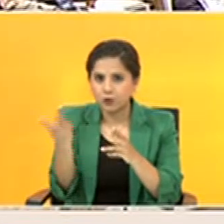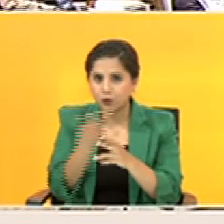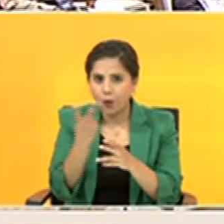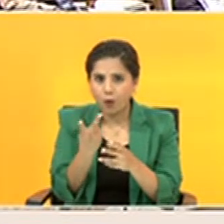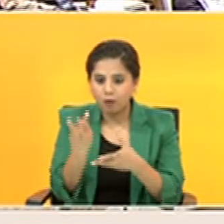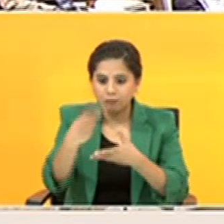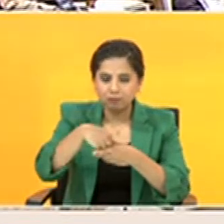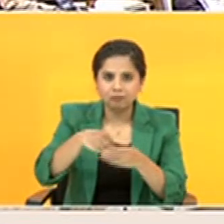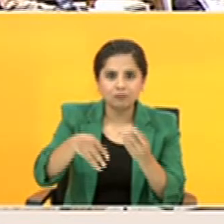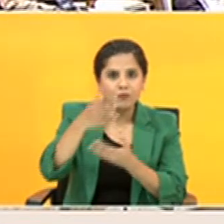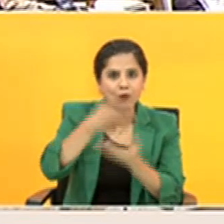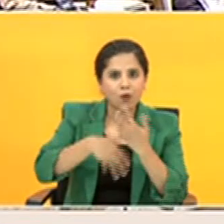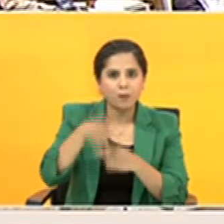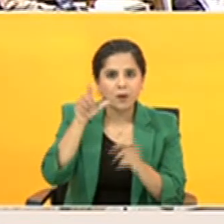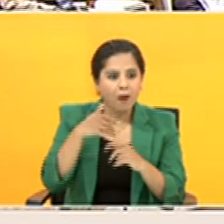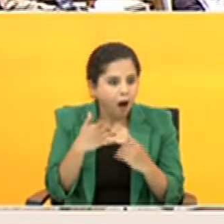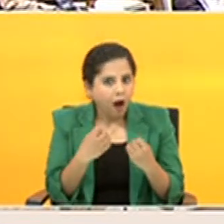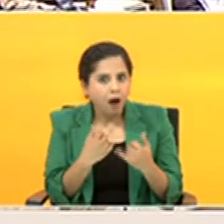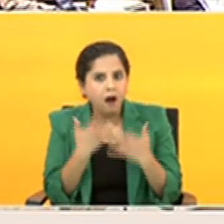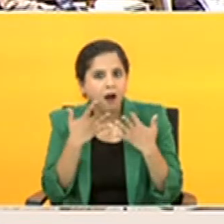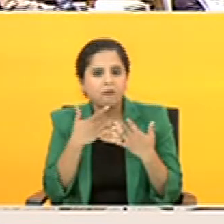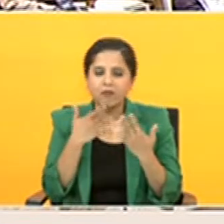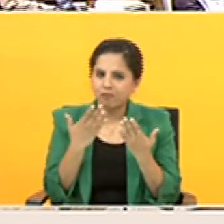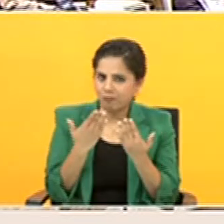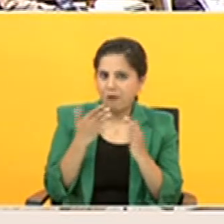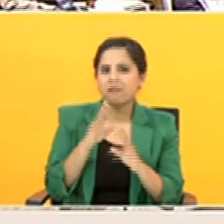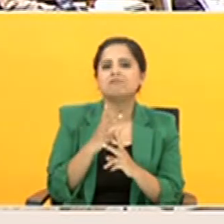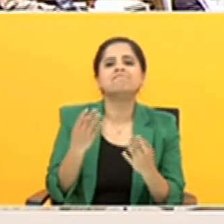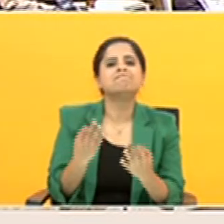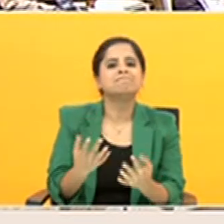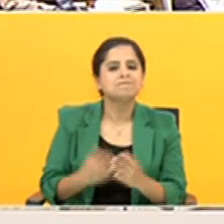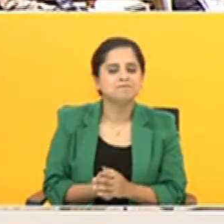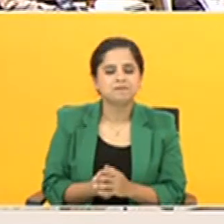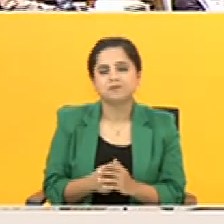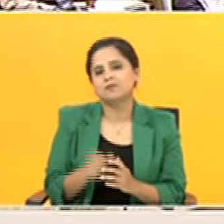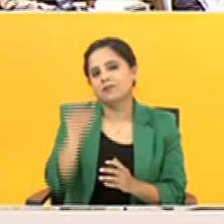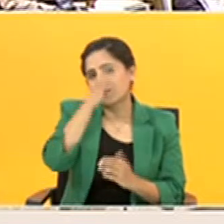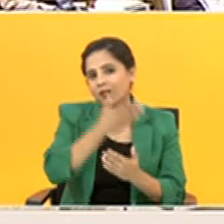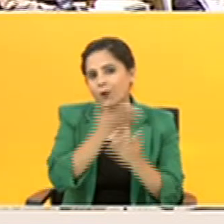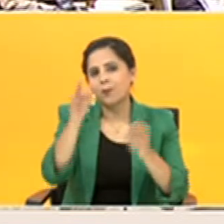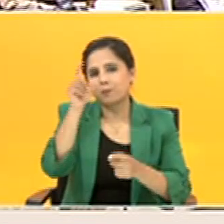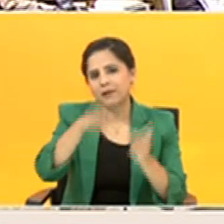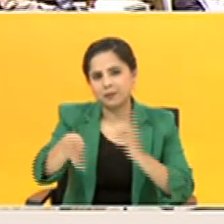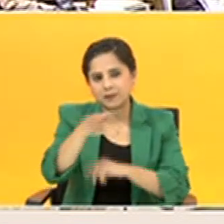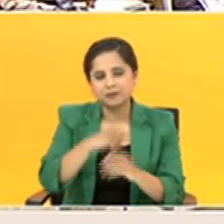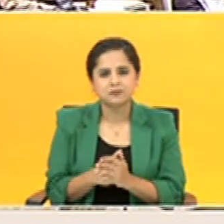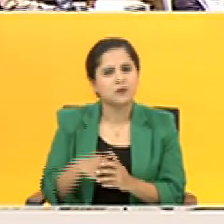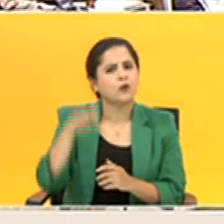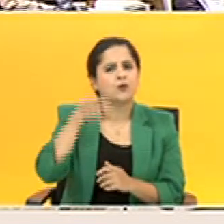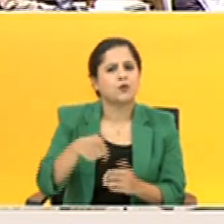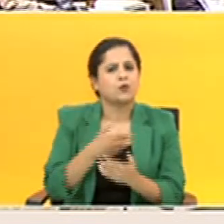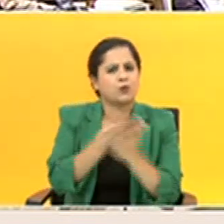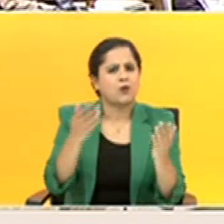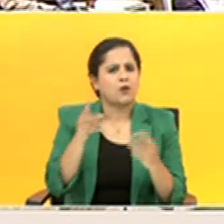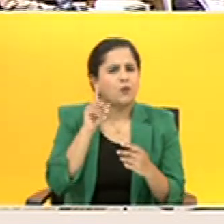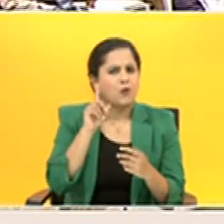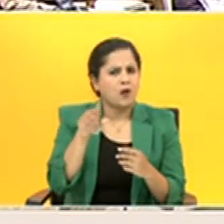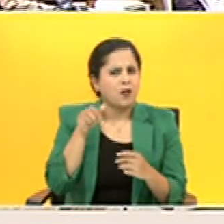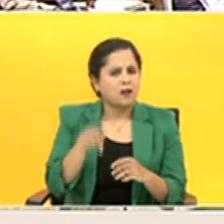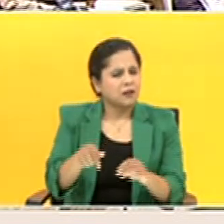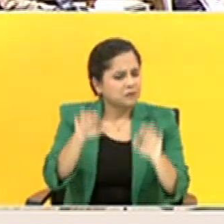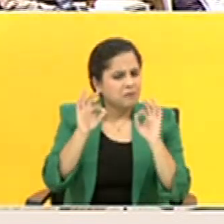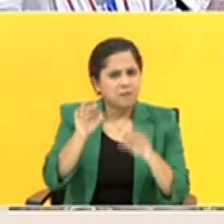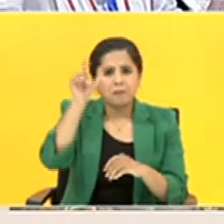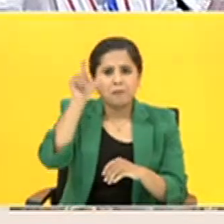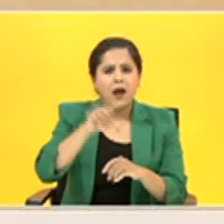वो दुनिया को कितना लुभा सकती है। मेरे प्यारे देशवासियों, आज मैं आपको एक ऐसे शानदार व्यक्ति